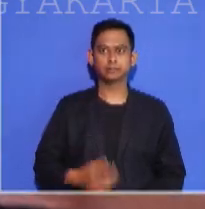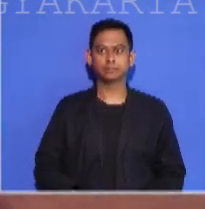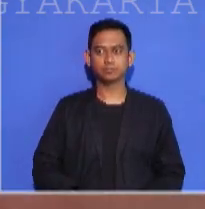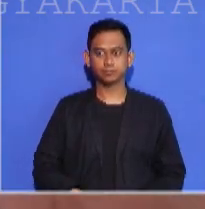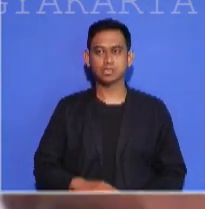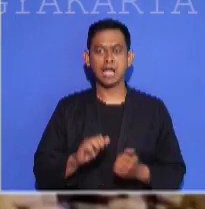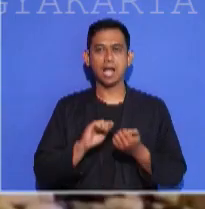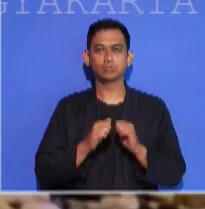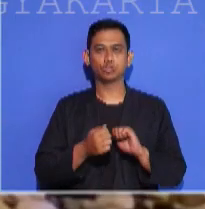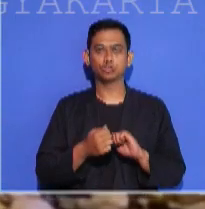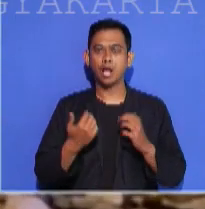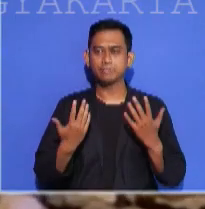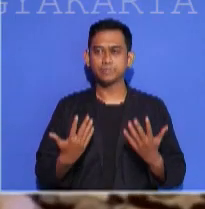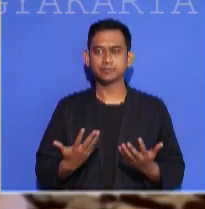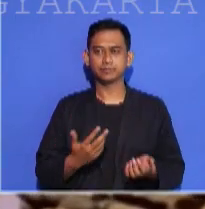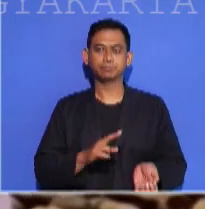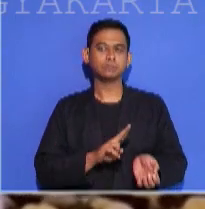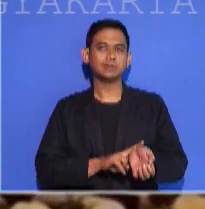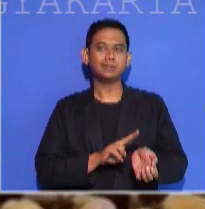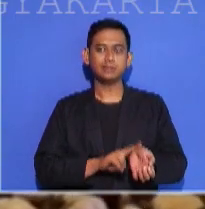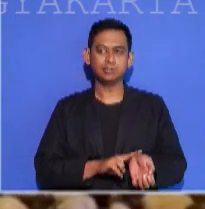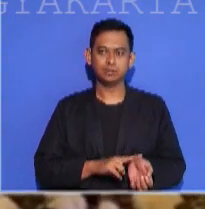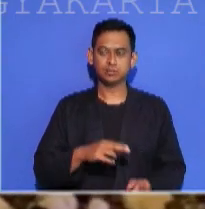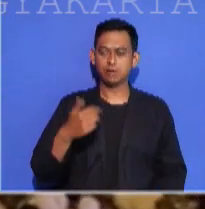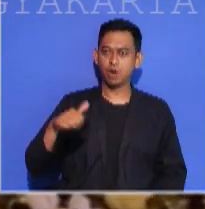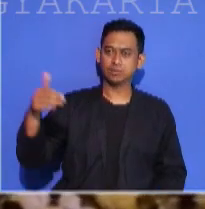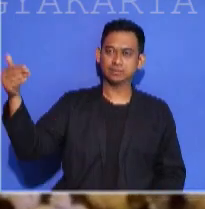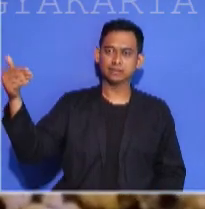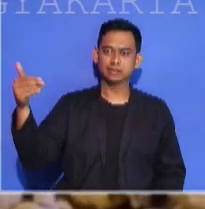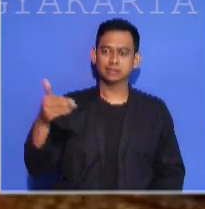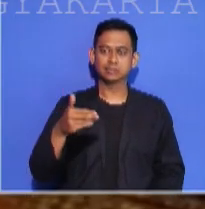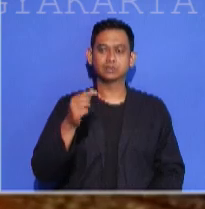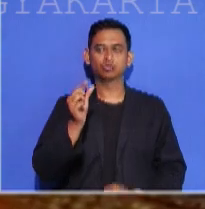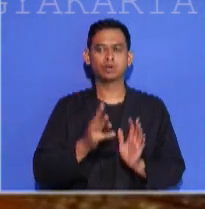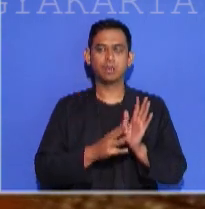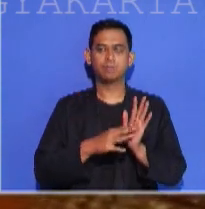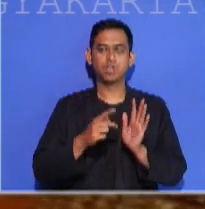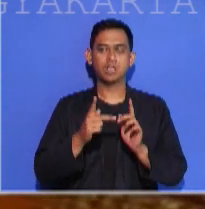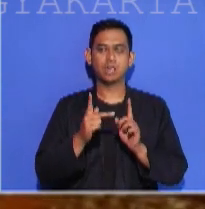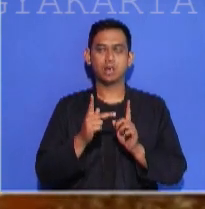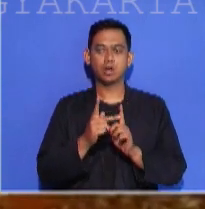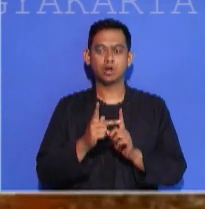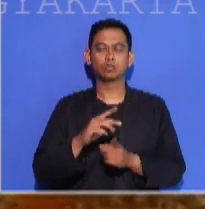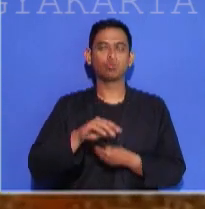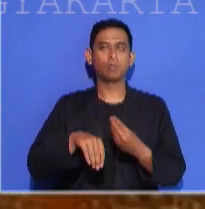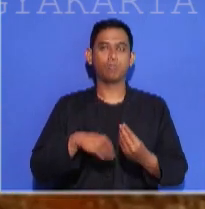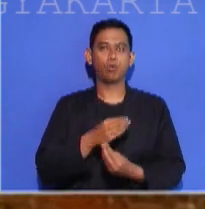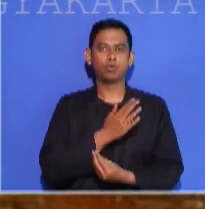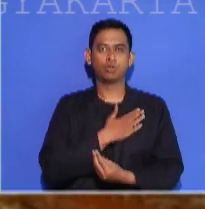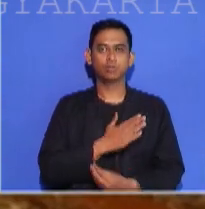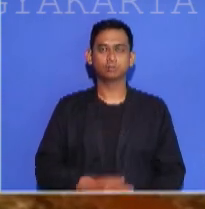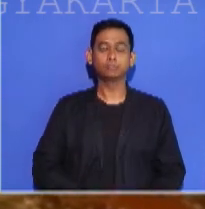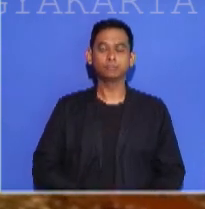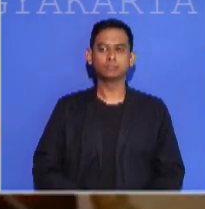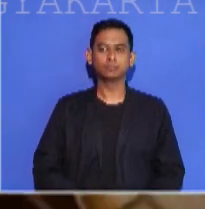teridentifikasi dari pasien yang baru saja kembali dari umrah sehingga pada April 2024 Kementerian Kesehatan